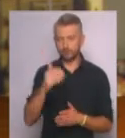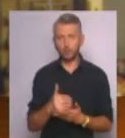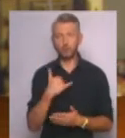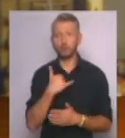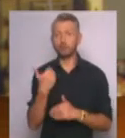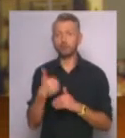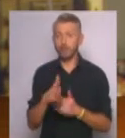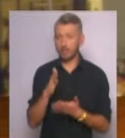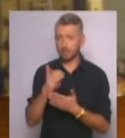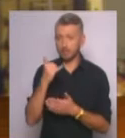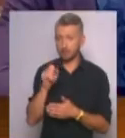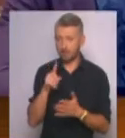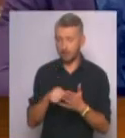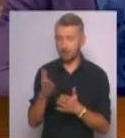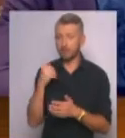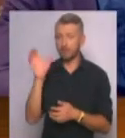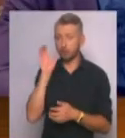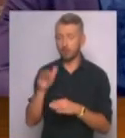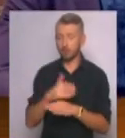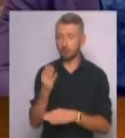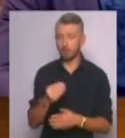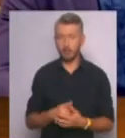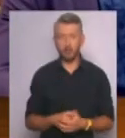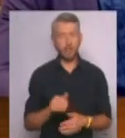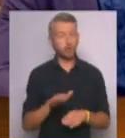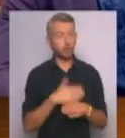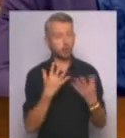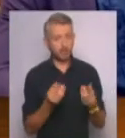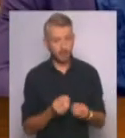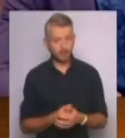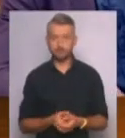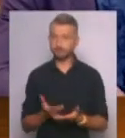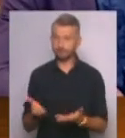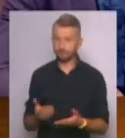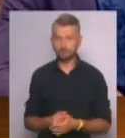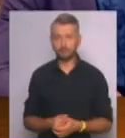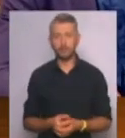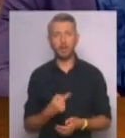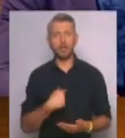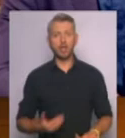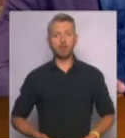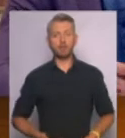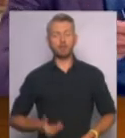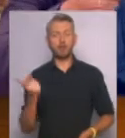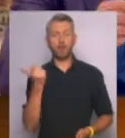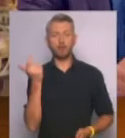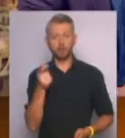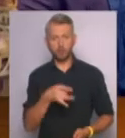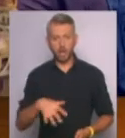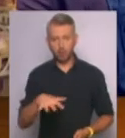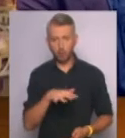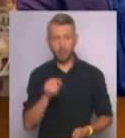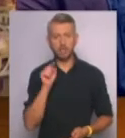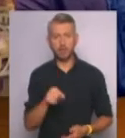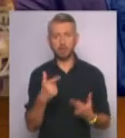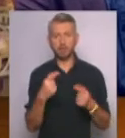вас запитання, давайте його послухаємо. Добрий день. Добрий день. Добрий день, прошу. Я проживаю в Харківському районі, якраз там, де